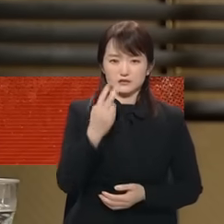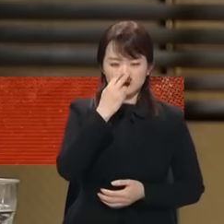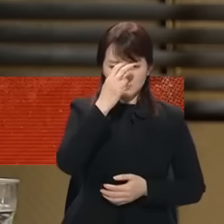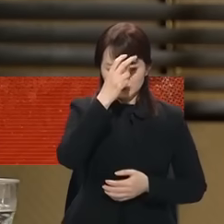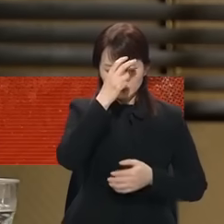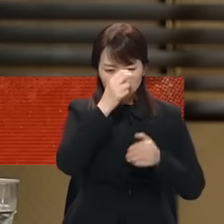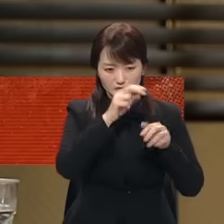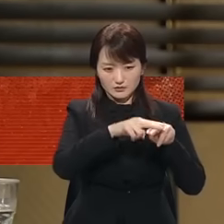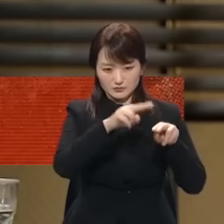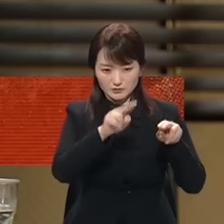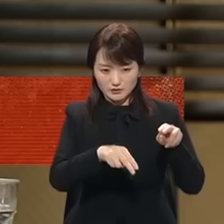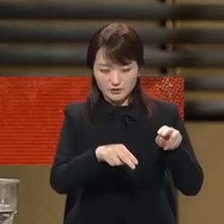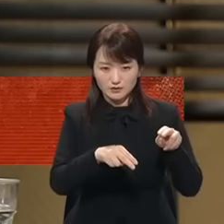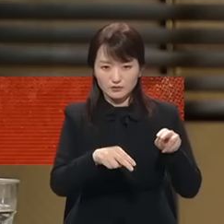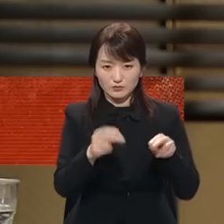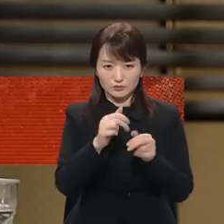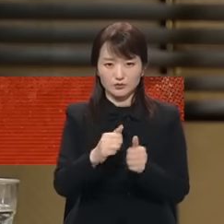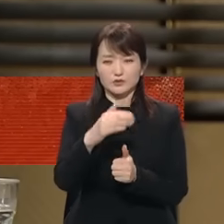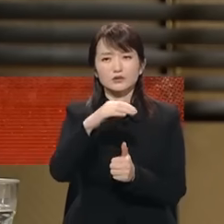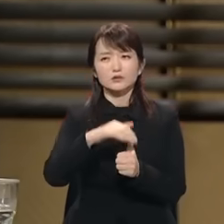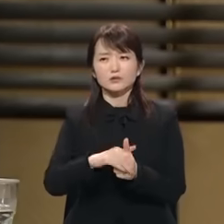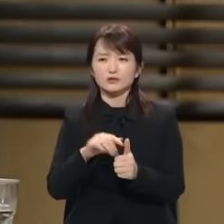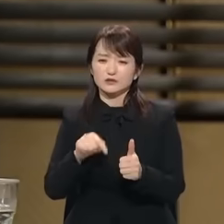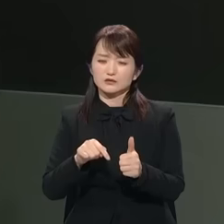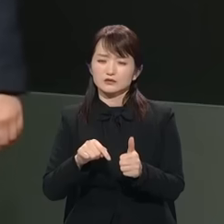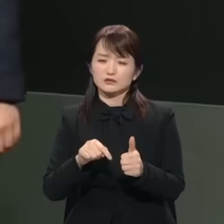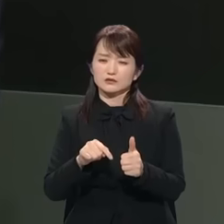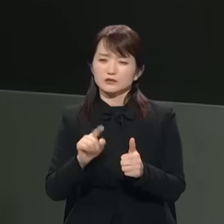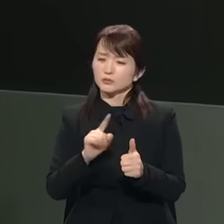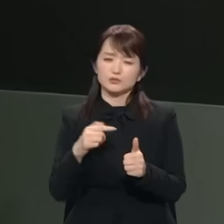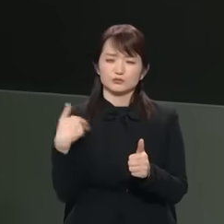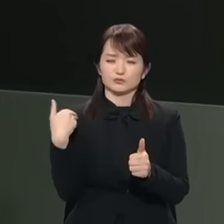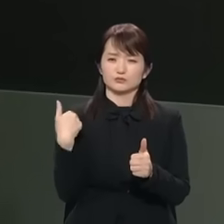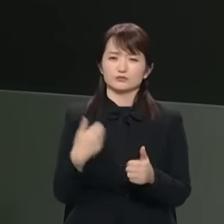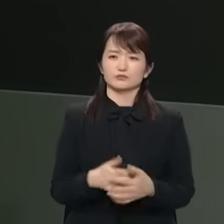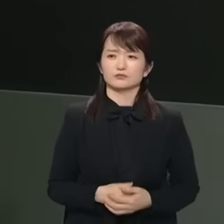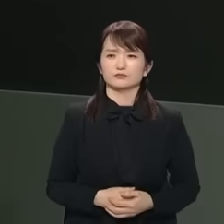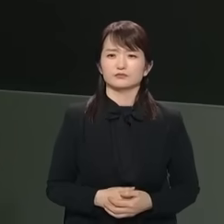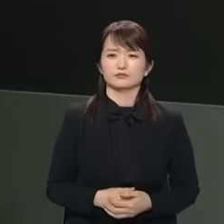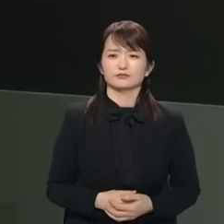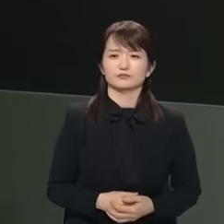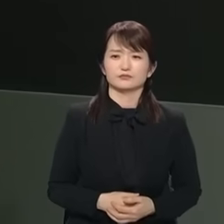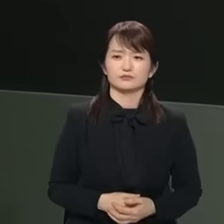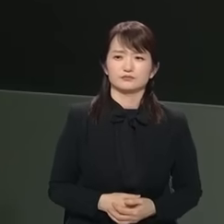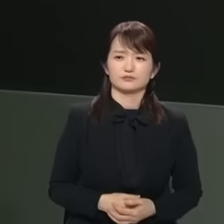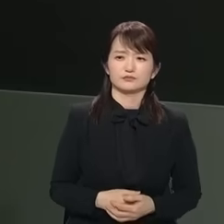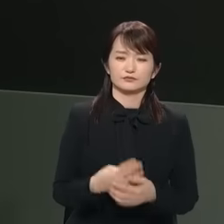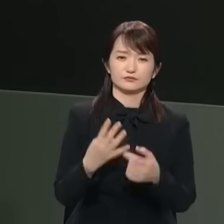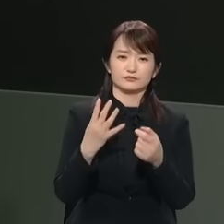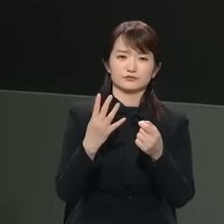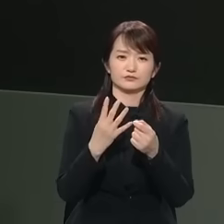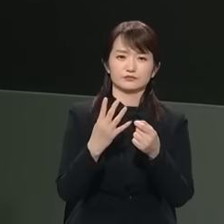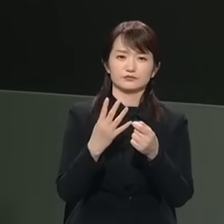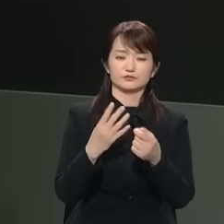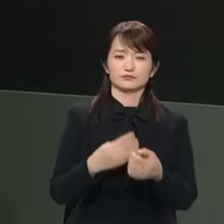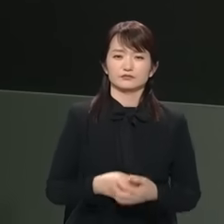사실 제 확인하기 좀 어려운 상황입니다 지금은 알 수 없는 거겠죠 아 좀 이상하네요 자 일단 다음